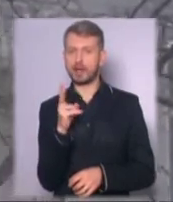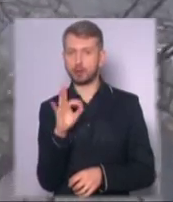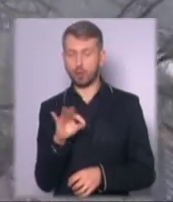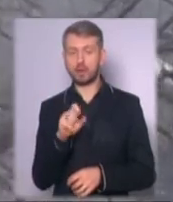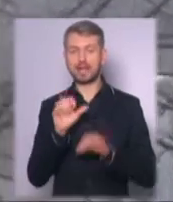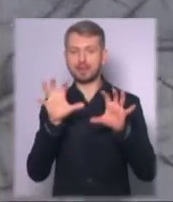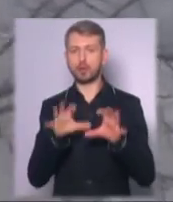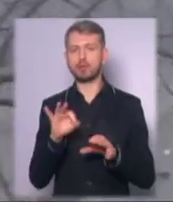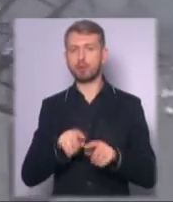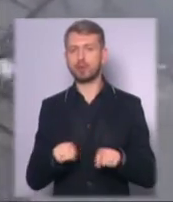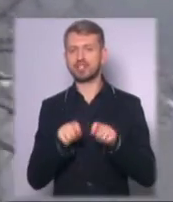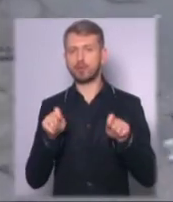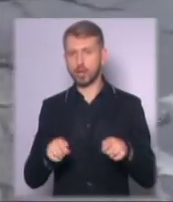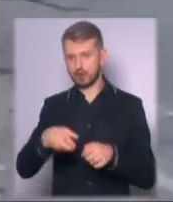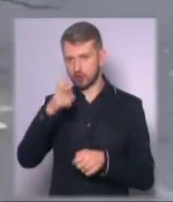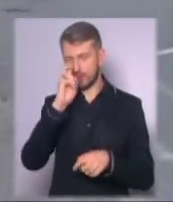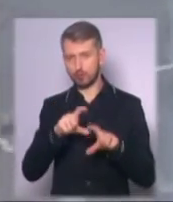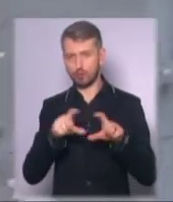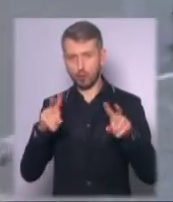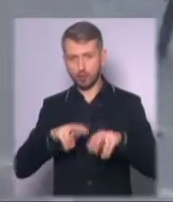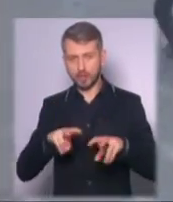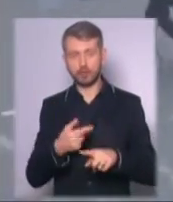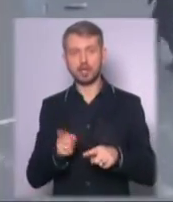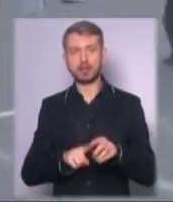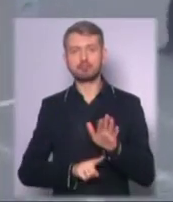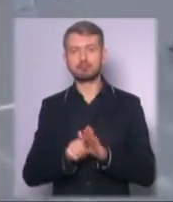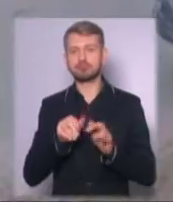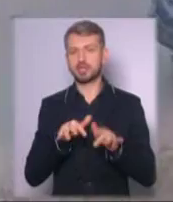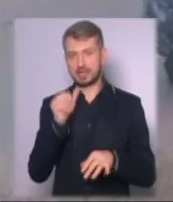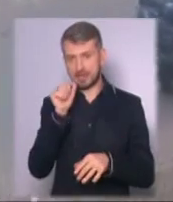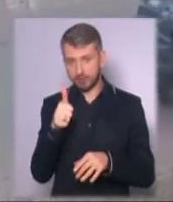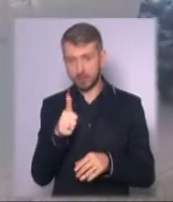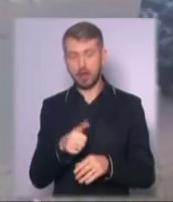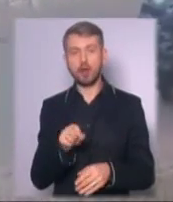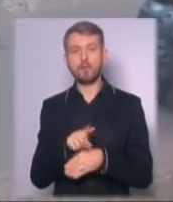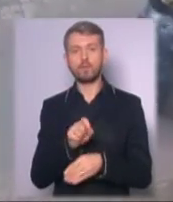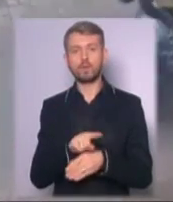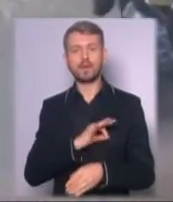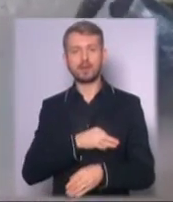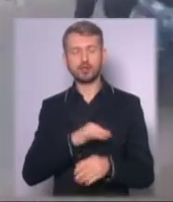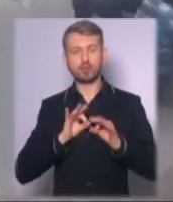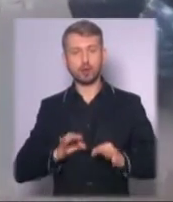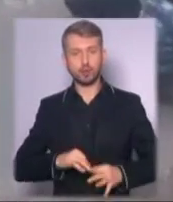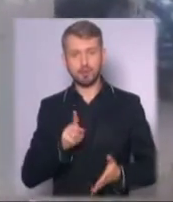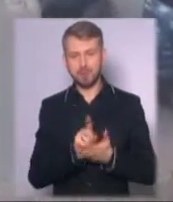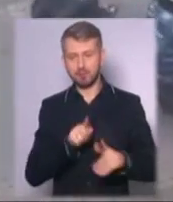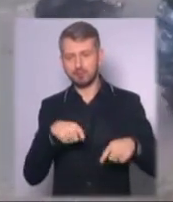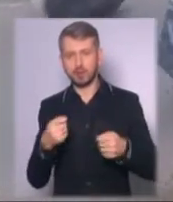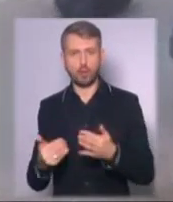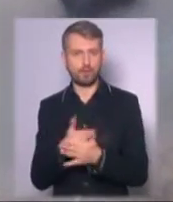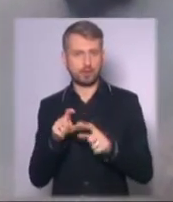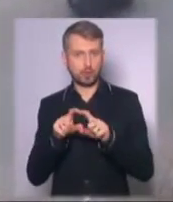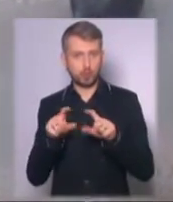законом про створення Державного бюро розслідувань, який набирає чинності завтра, функції слідчих прокуратури, зокрема, мали б перейти до нової